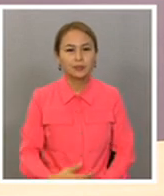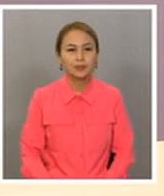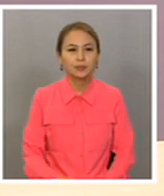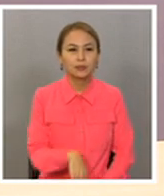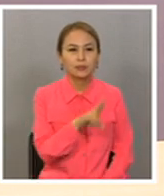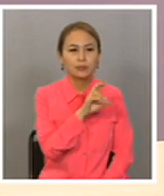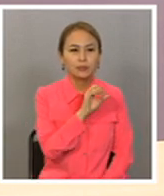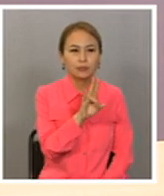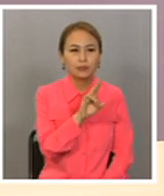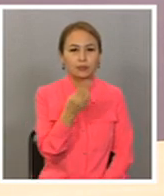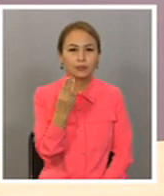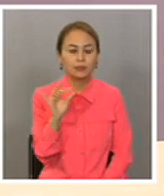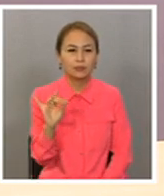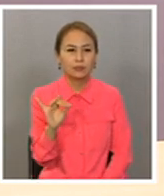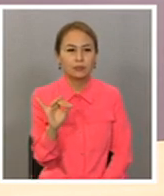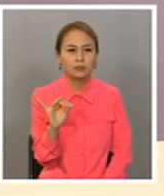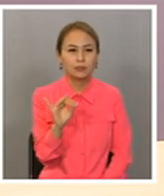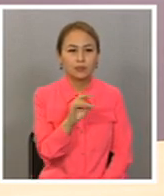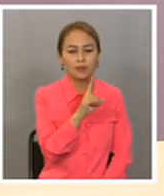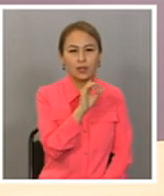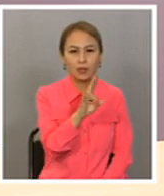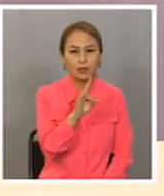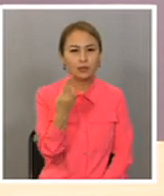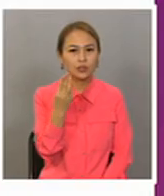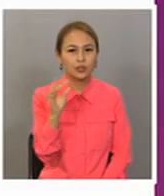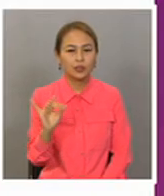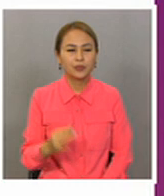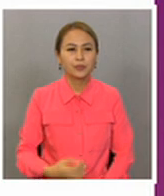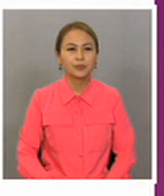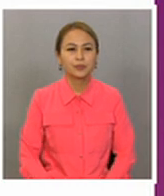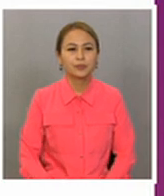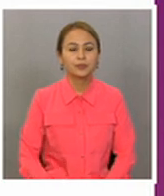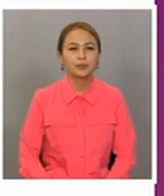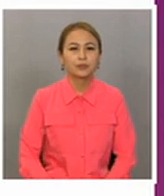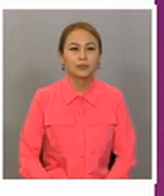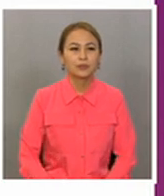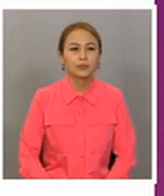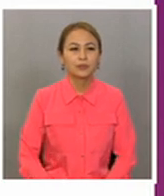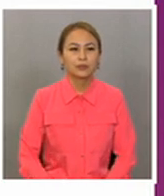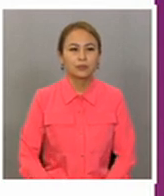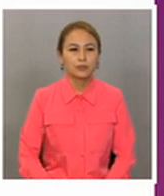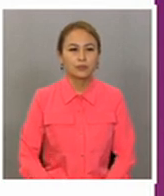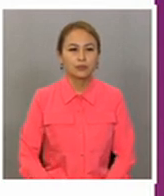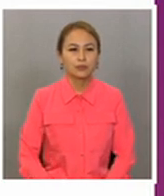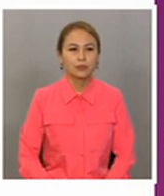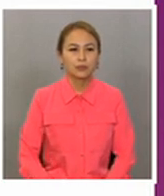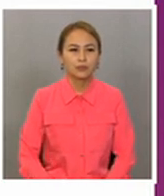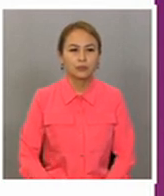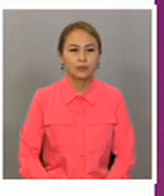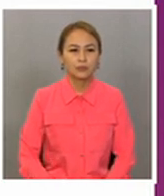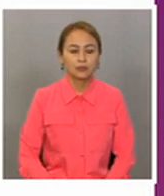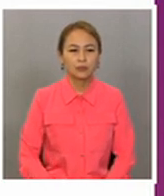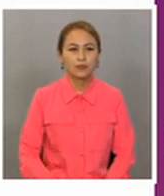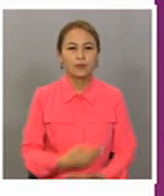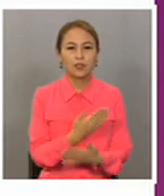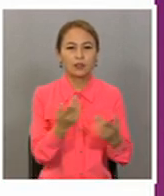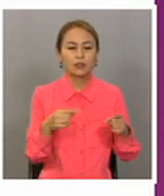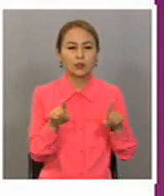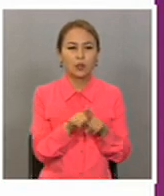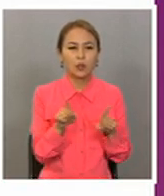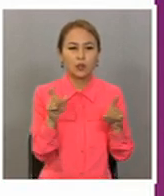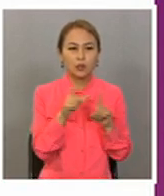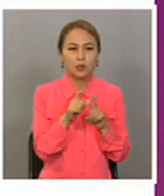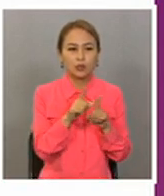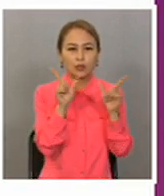жұрнақ. Кенші, түбірі кен, ші жұрнақ. Бәрекелді балалар, енді сендер де сөз құрамына